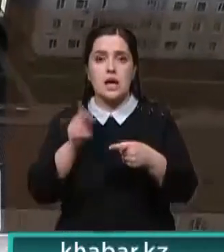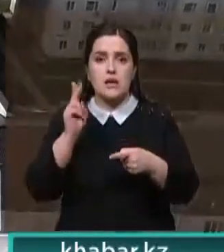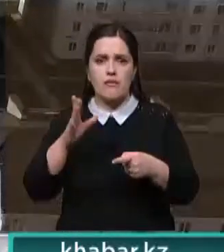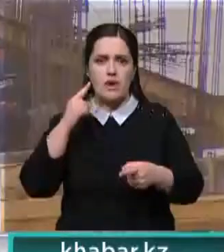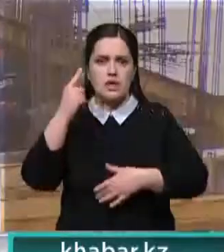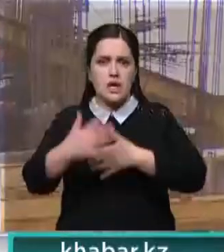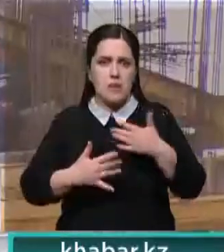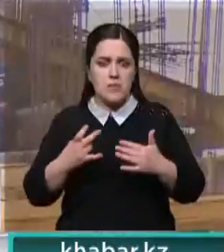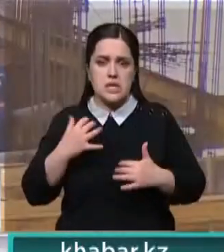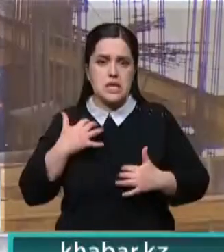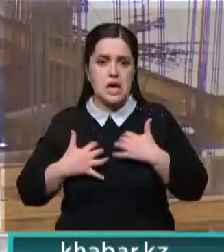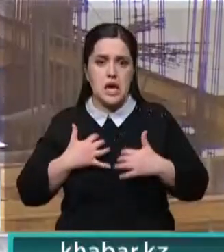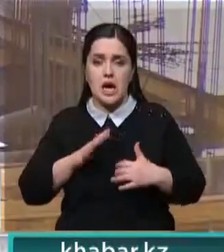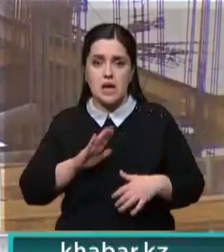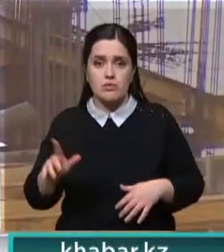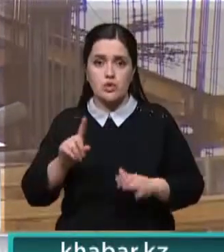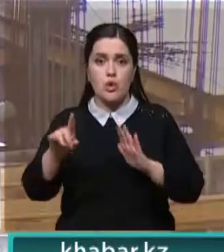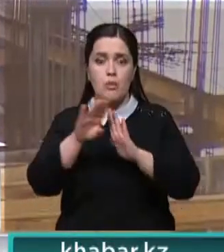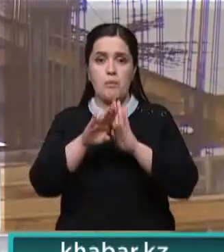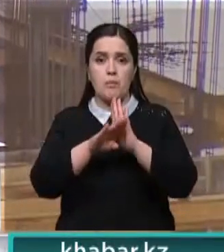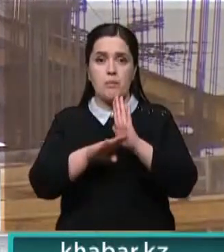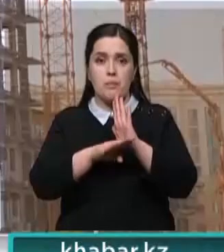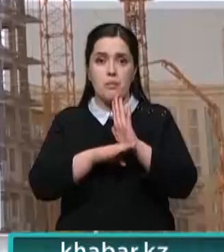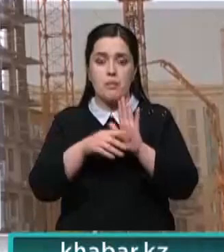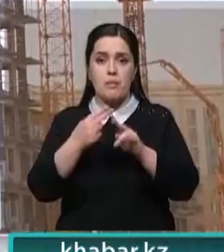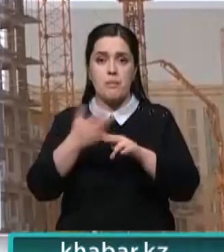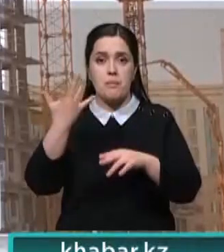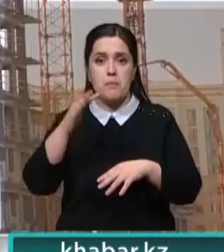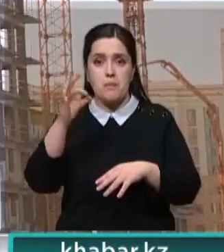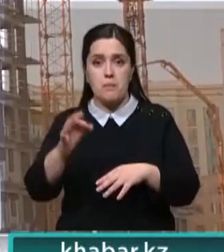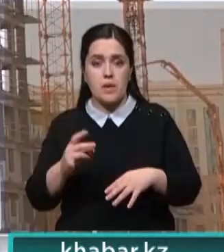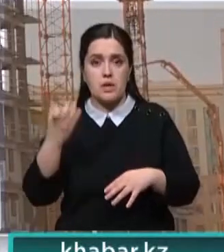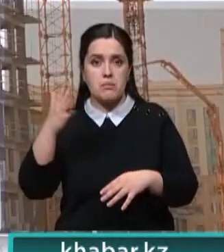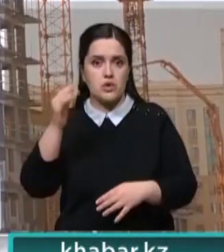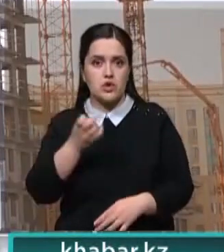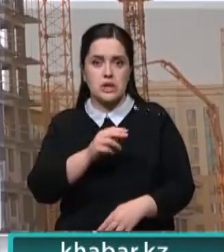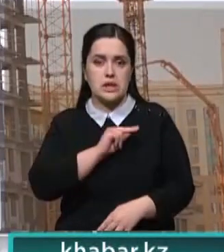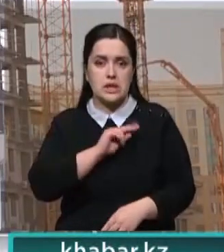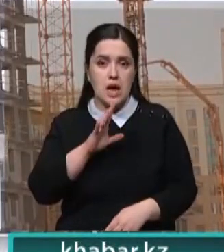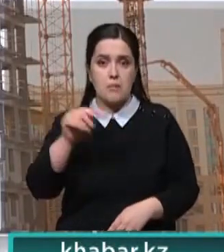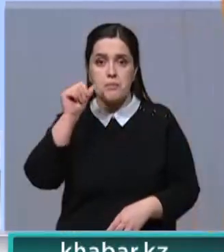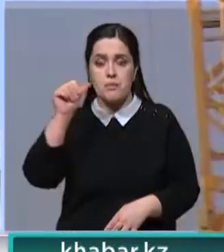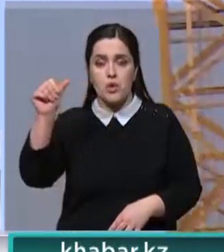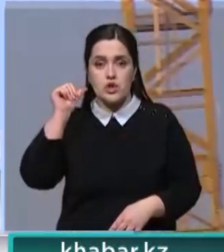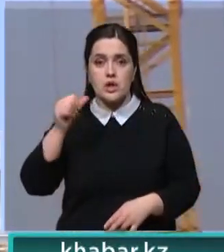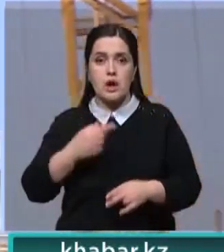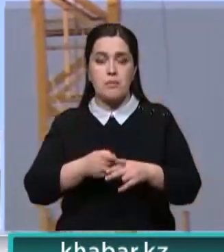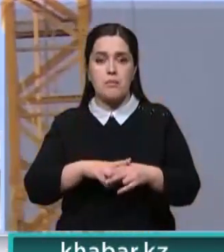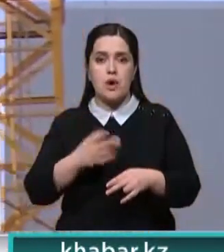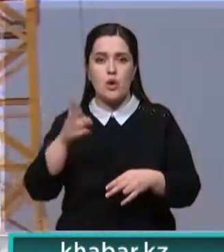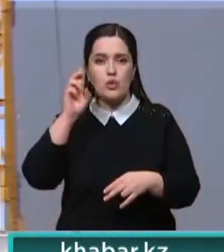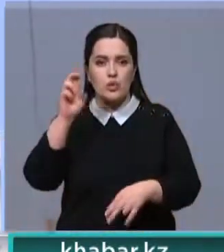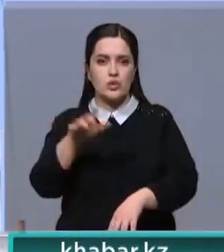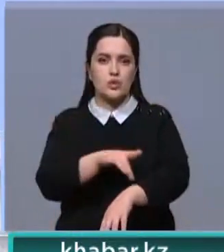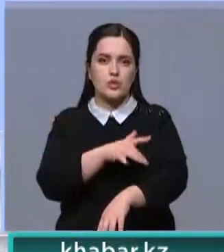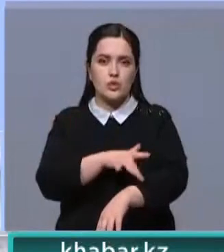и нерасторопностью он назвал то, что программа со ставками 50 на 50 так и не заработала. С прошлого года некоторые предприимчивые